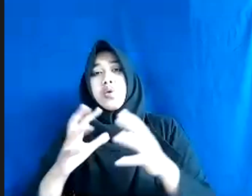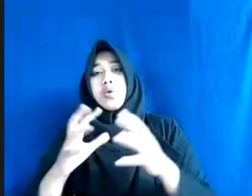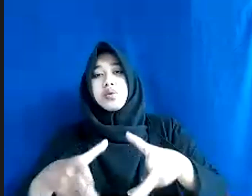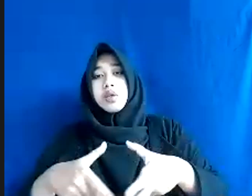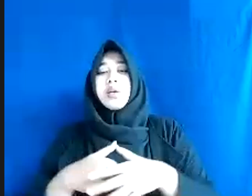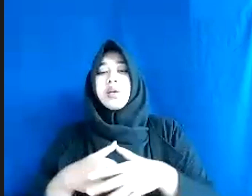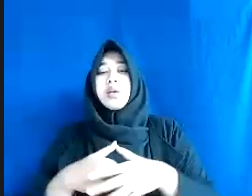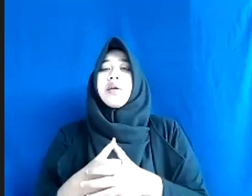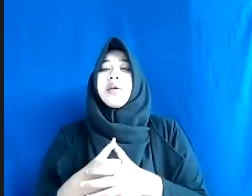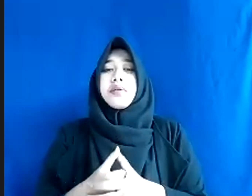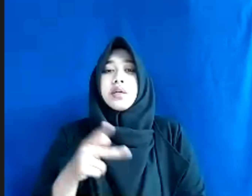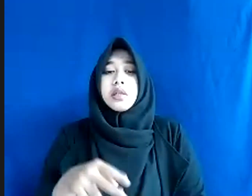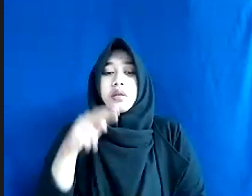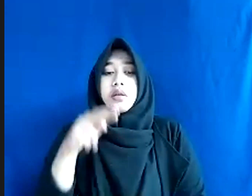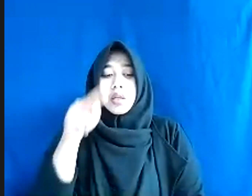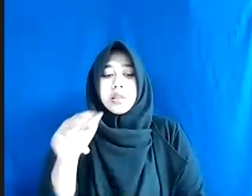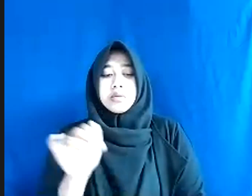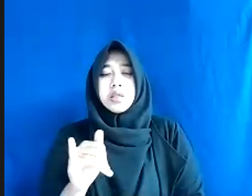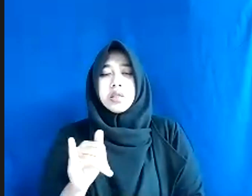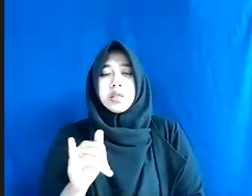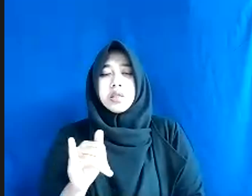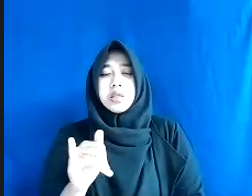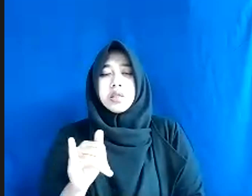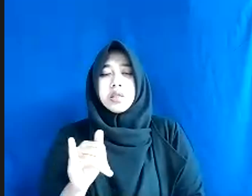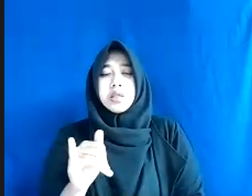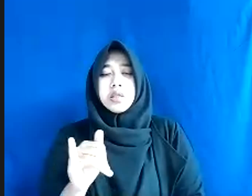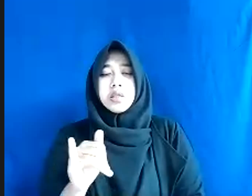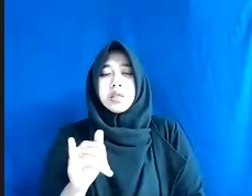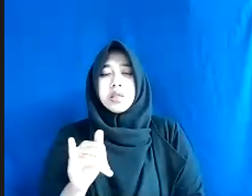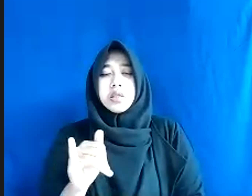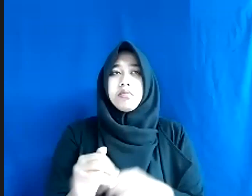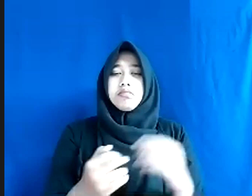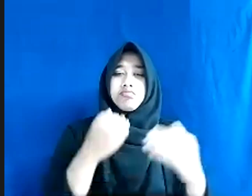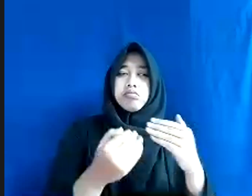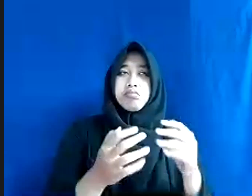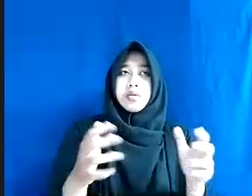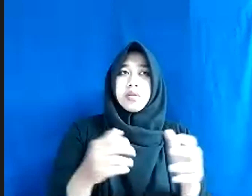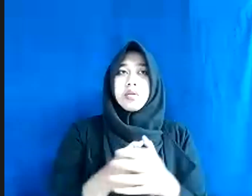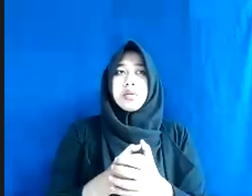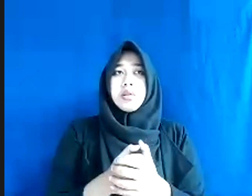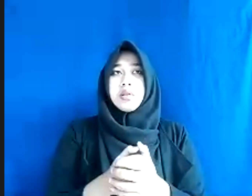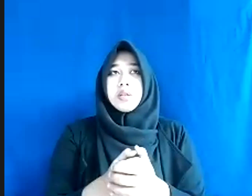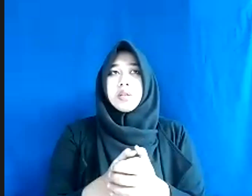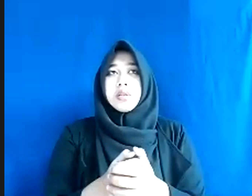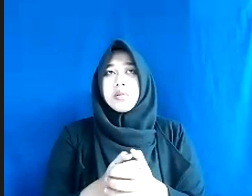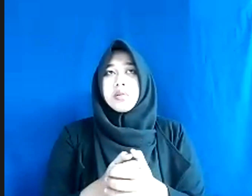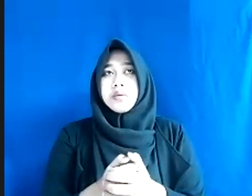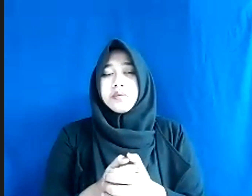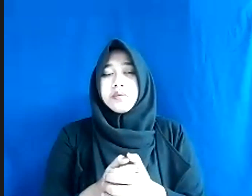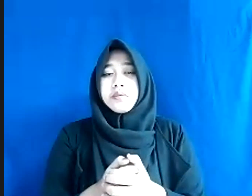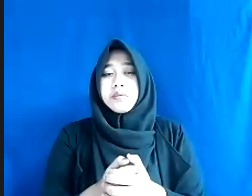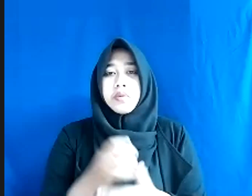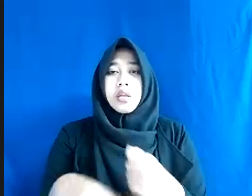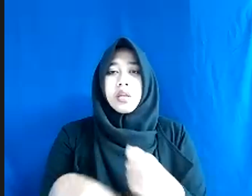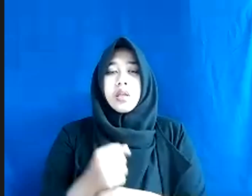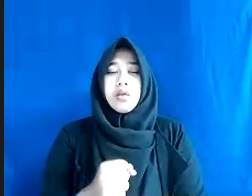sama adalah flu Spanyol ya. Gak bisa naik kalau nggak dia. Tahun 1900-an. Setelah itu